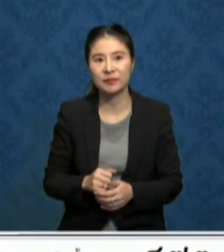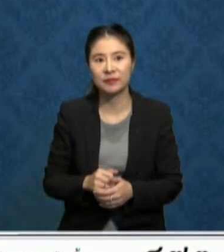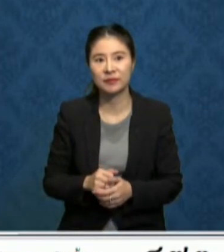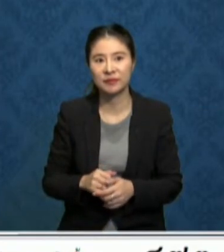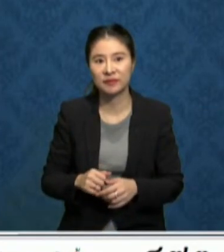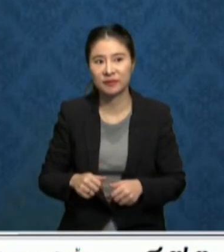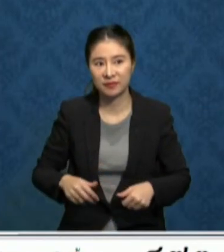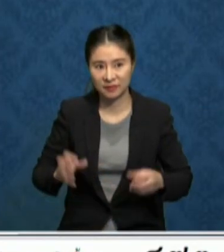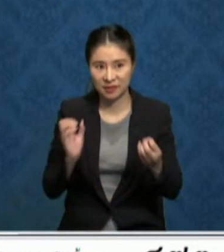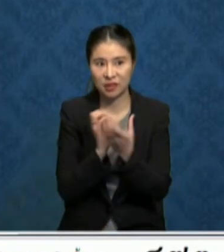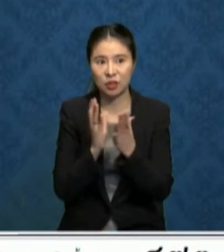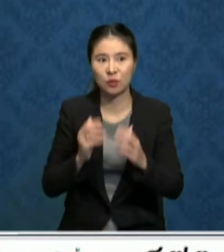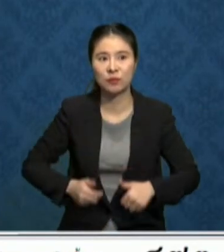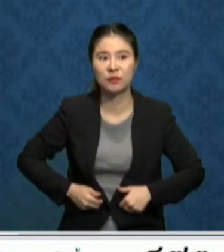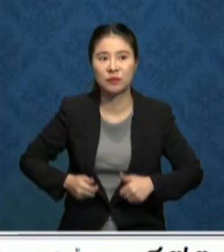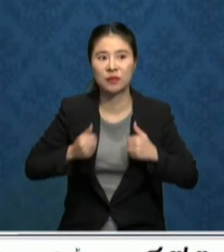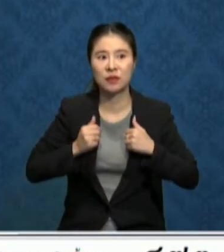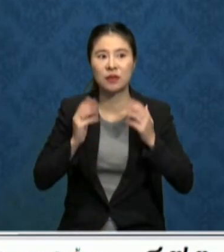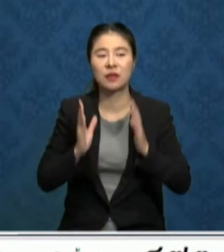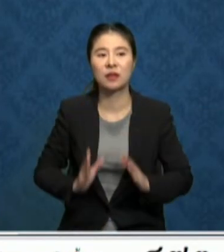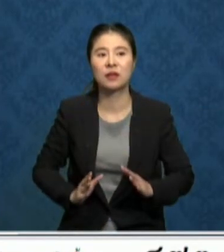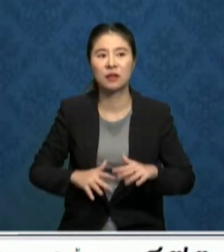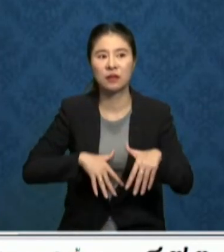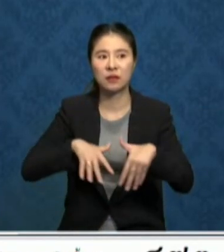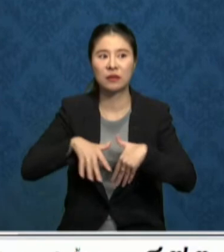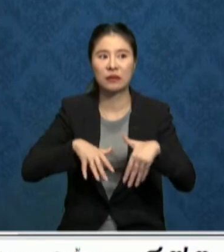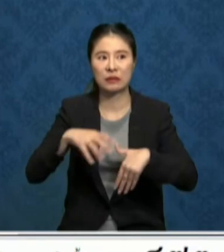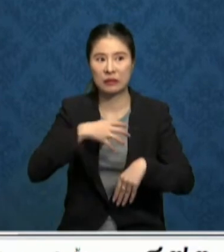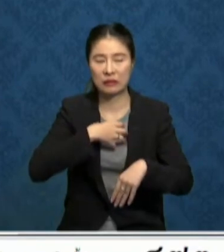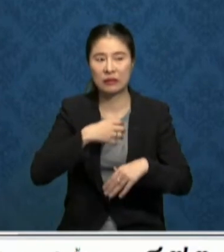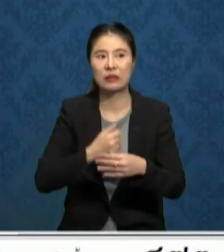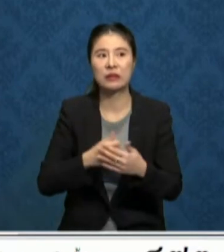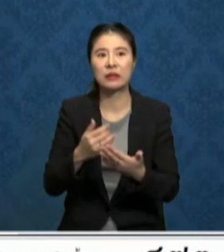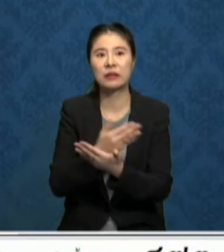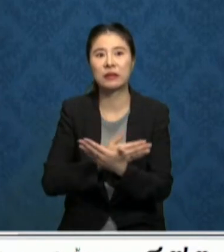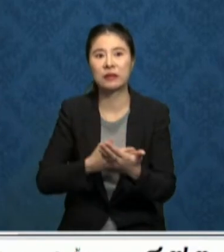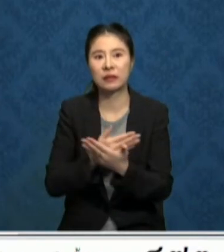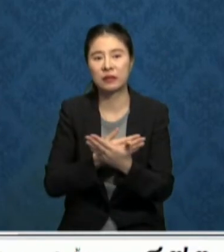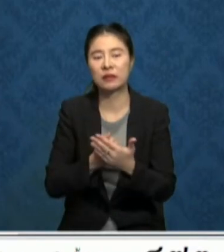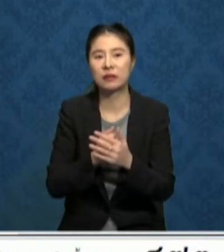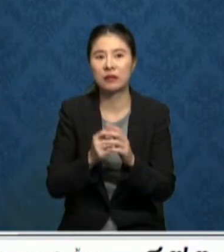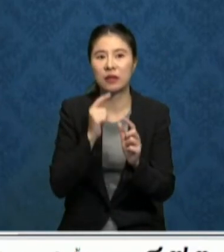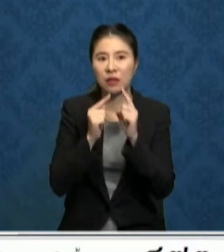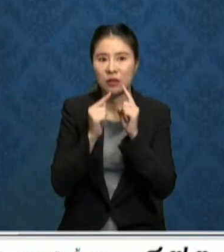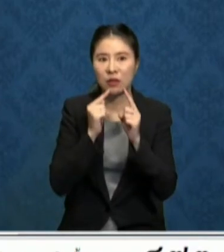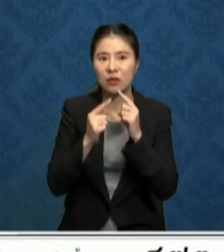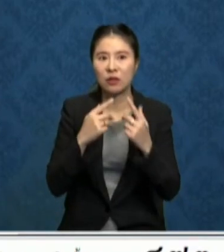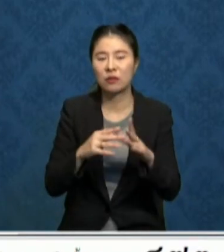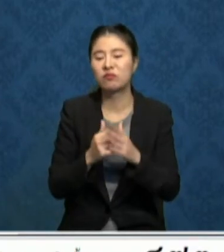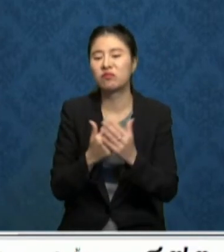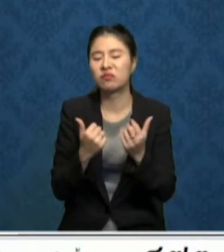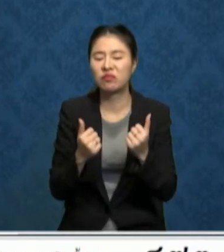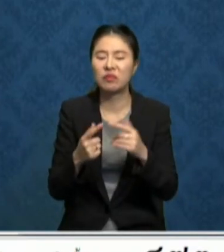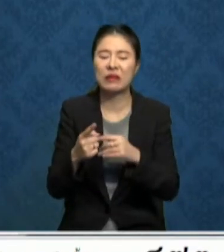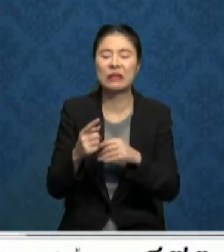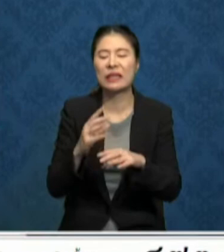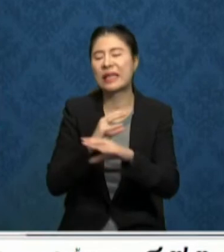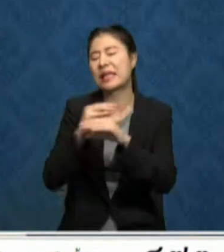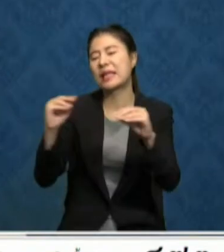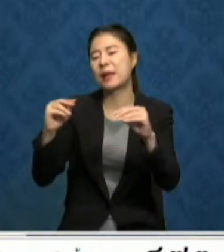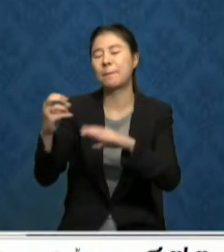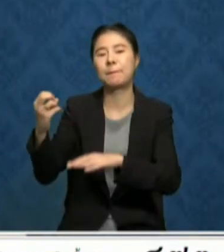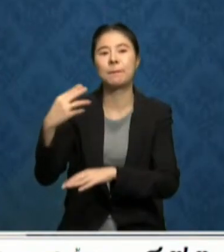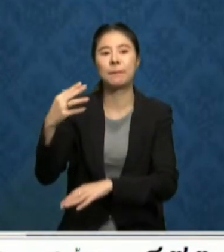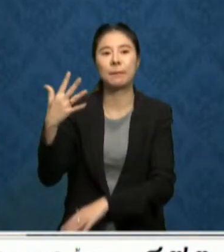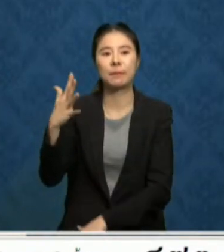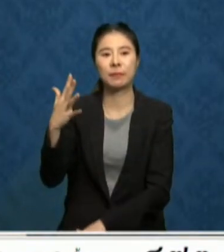ชีวิตของพี่น้องประชาชนค่ะเบื้องต้นดิฉันได้หารือไปครั้งหนึ่งแล้วค่ะแต่ยังไม่มีความคืบหน้าแต่อย่าง